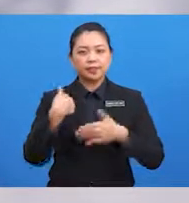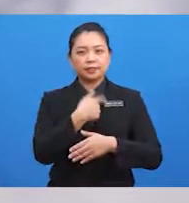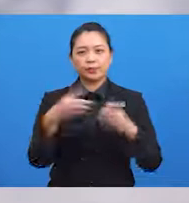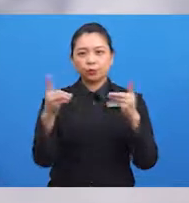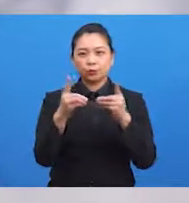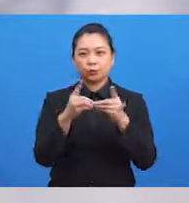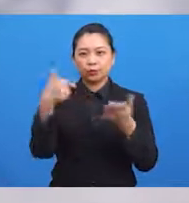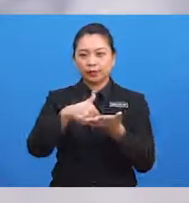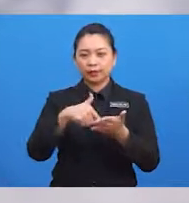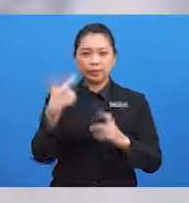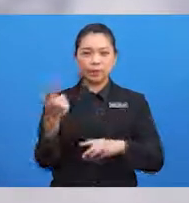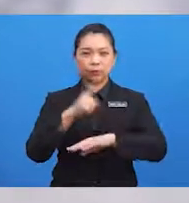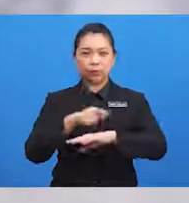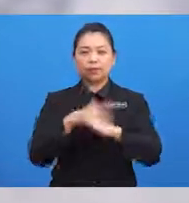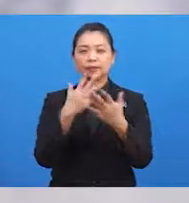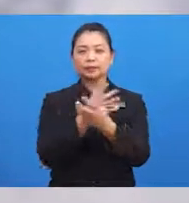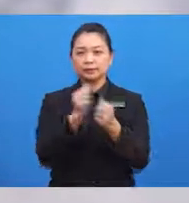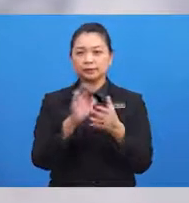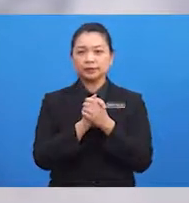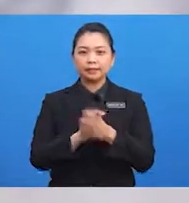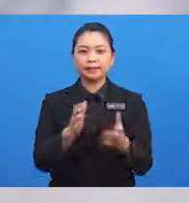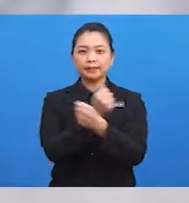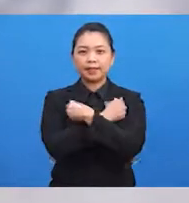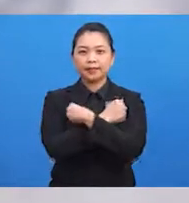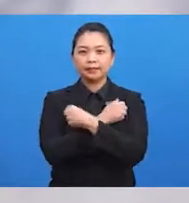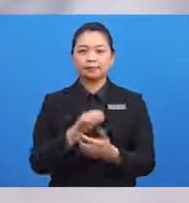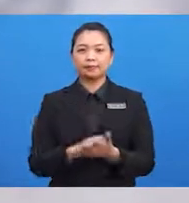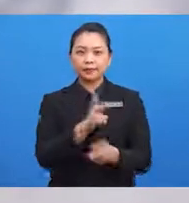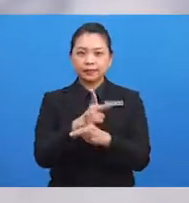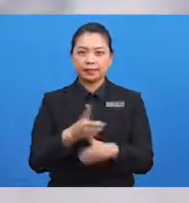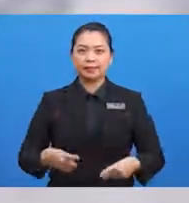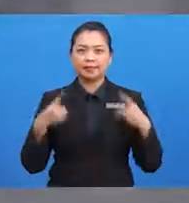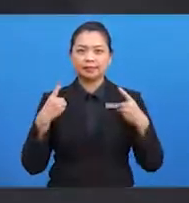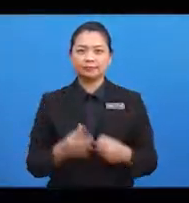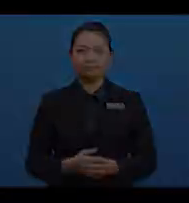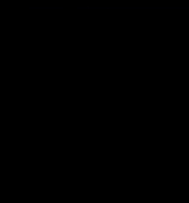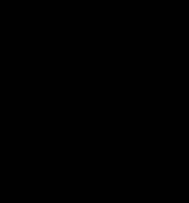di lain waktu. Salam sayang dari Cikgu Norina. Jaga diri.